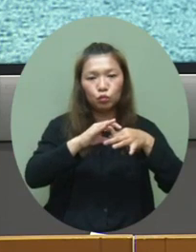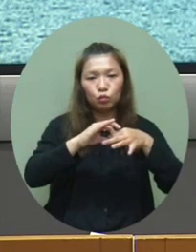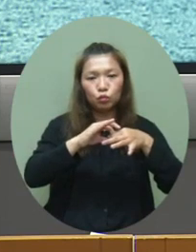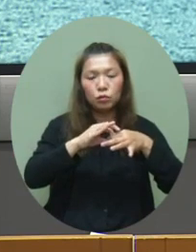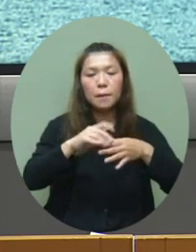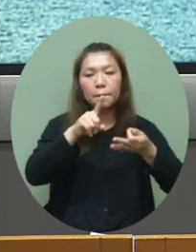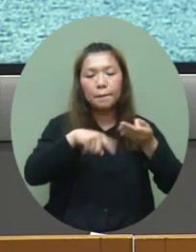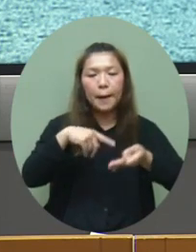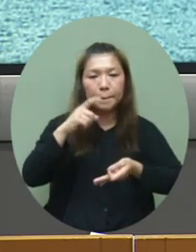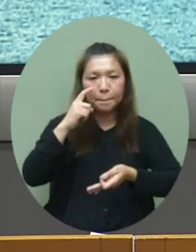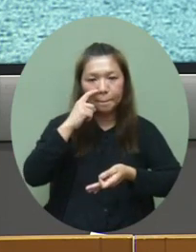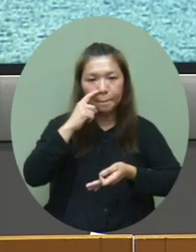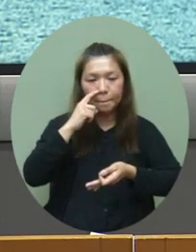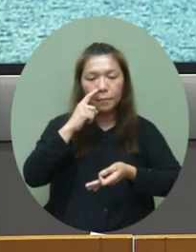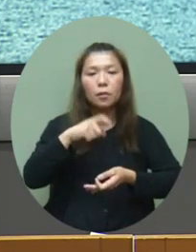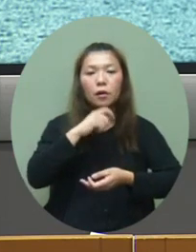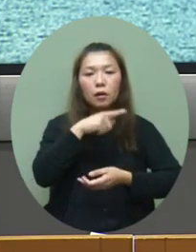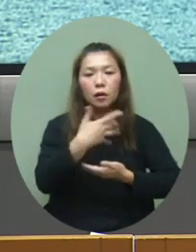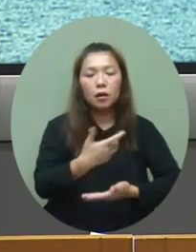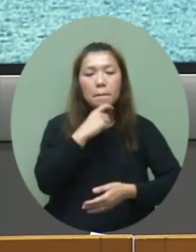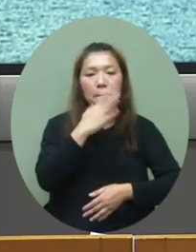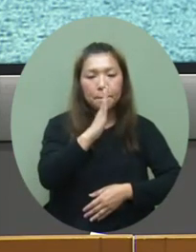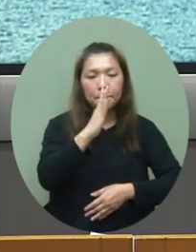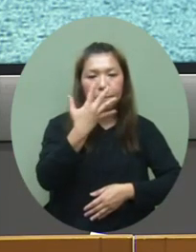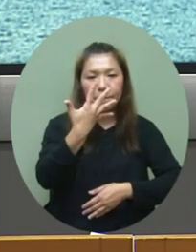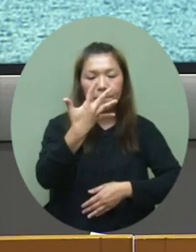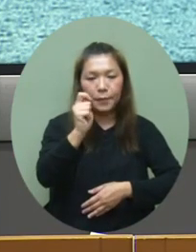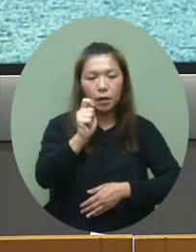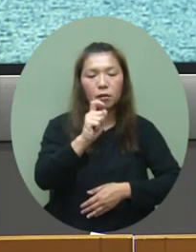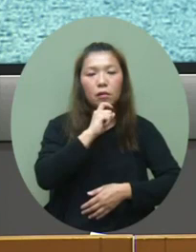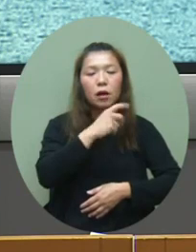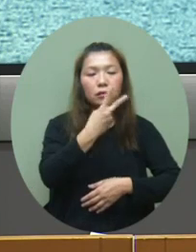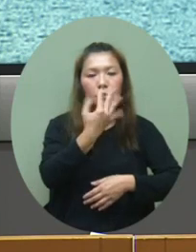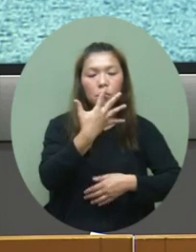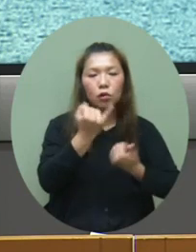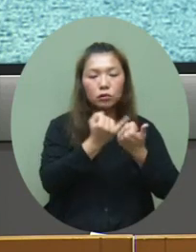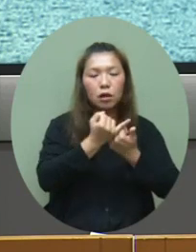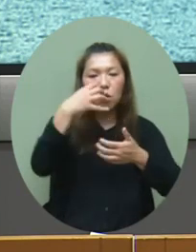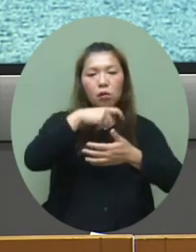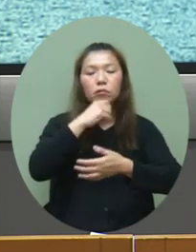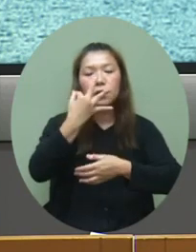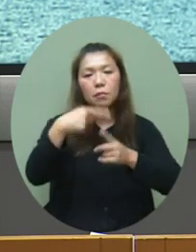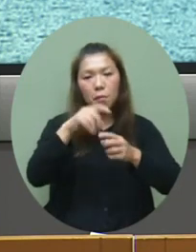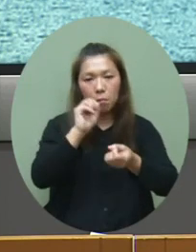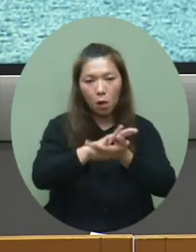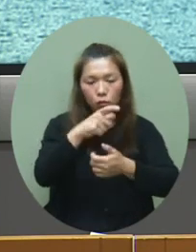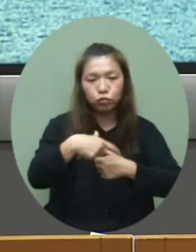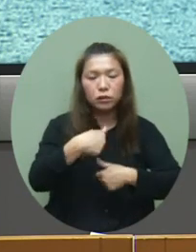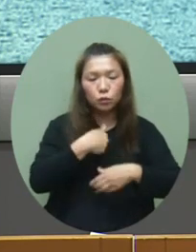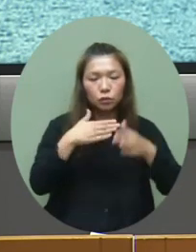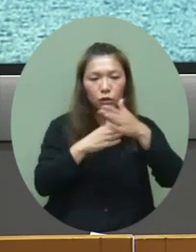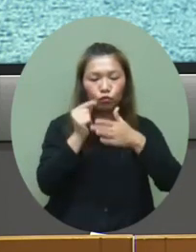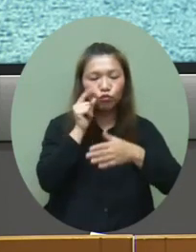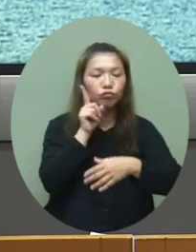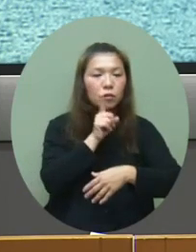禮和紀念學校，咁5A班咧有25個學生啦，咁佢哋有3個確診嘅，咁需要停課